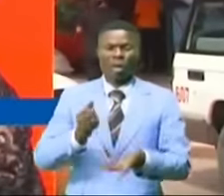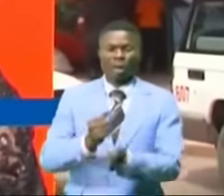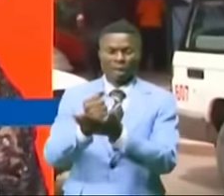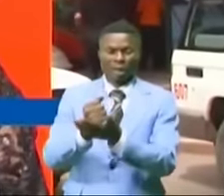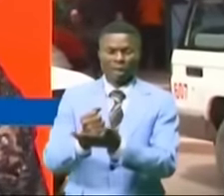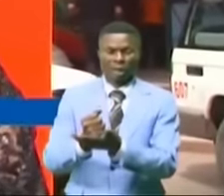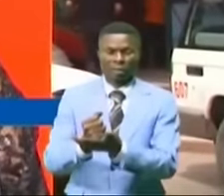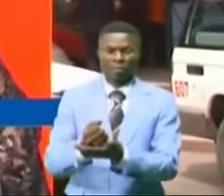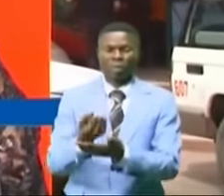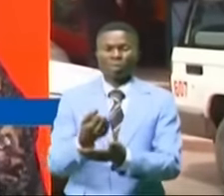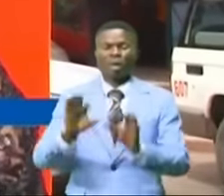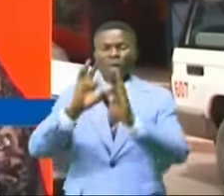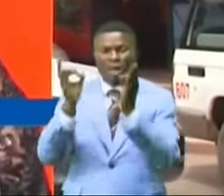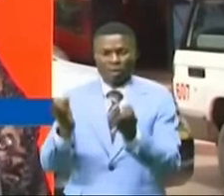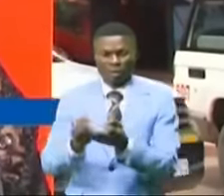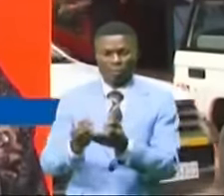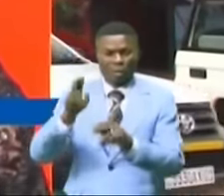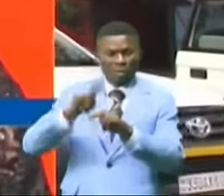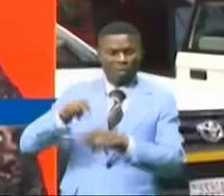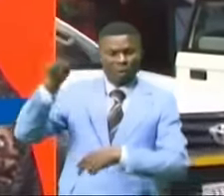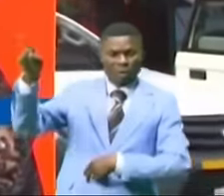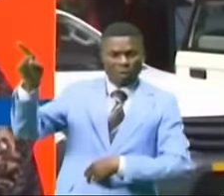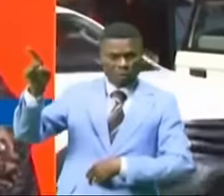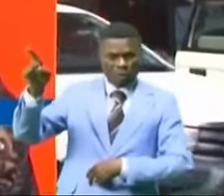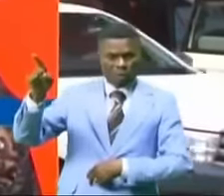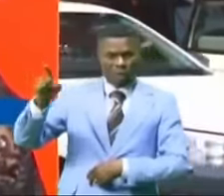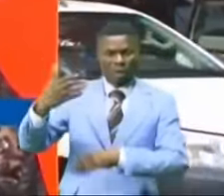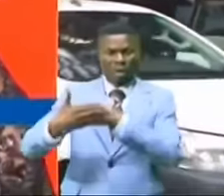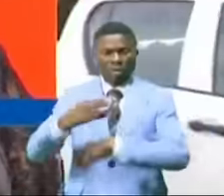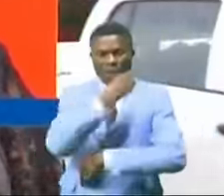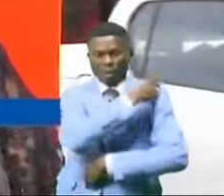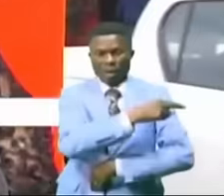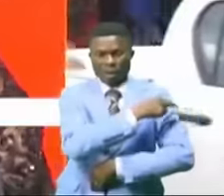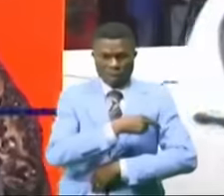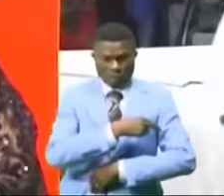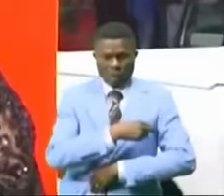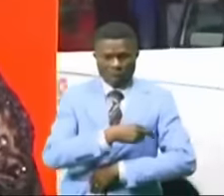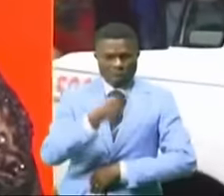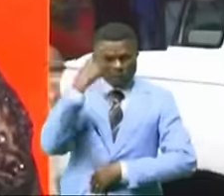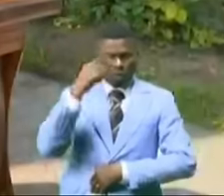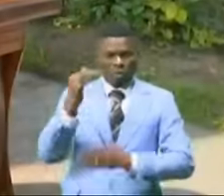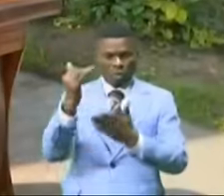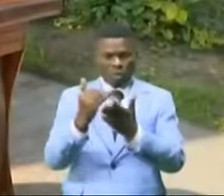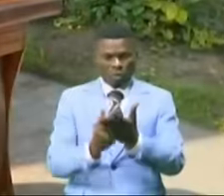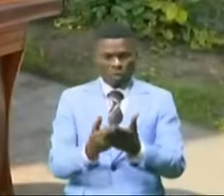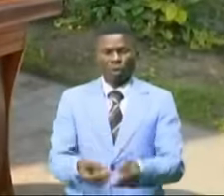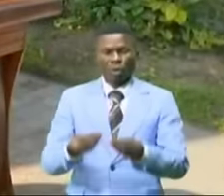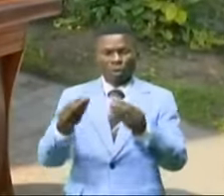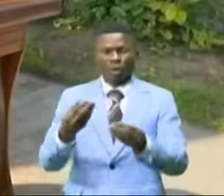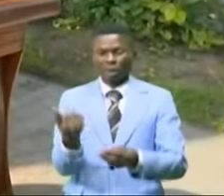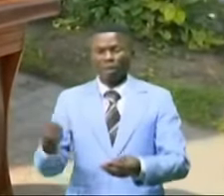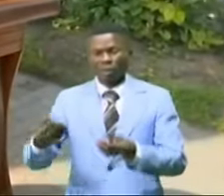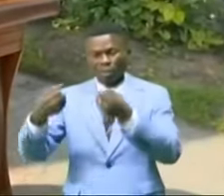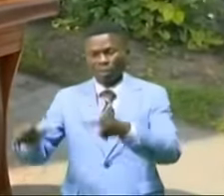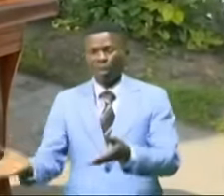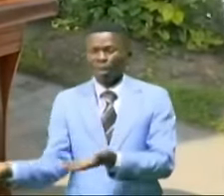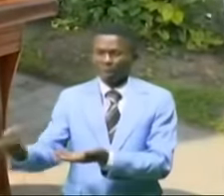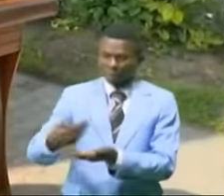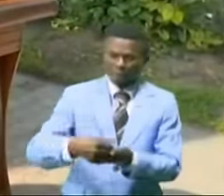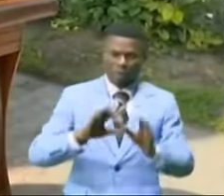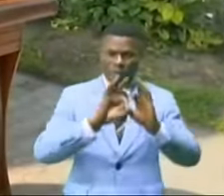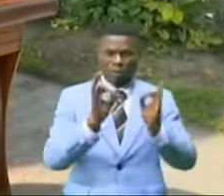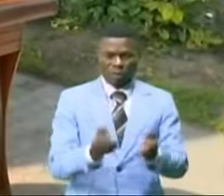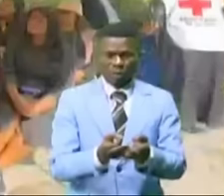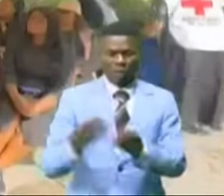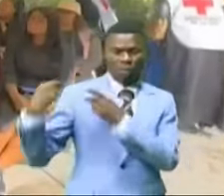ce que les familles qui sont là-bas puissent s'enregistrer auprès de la Croix-Rouge afin d'être réunies à nouveau. L'autonomisation de la femme et de la jeune